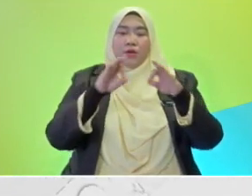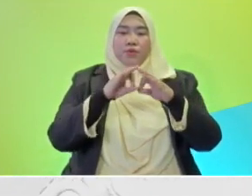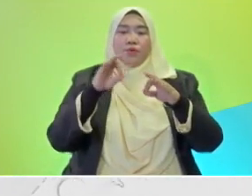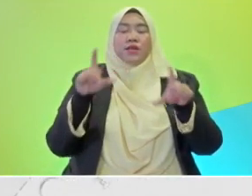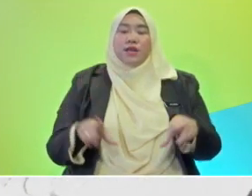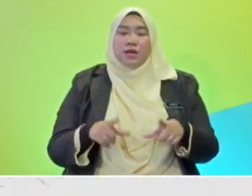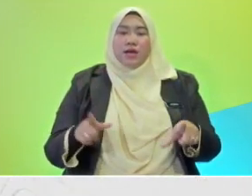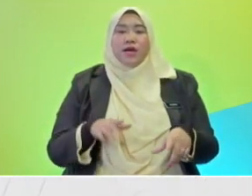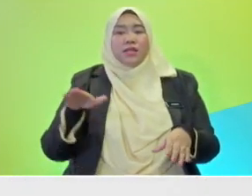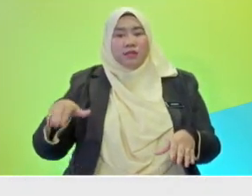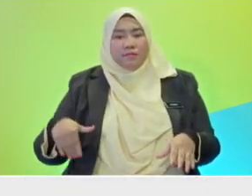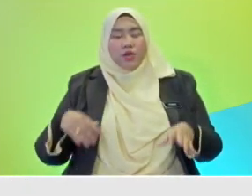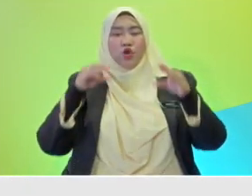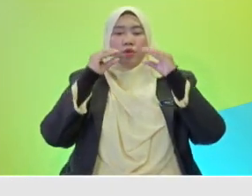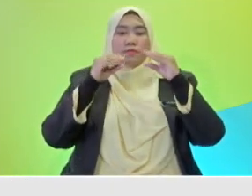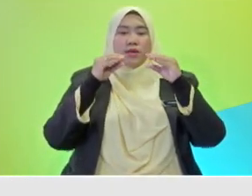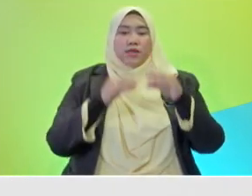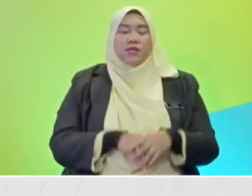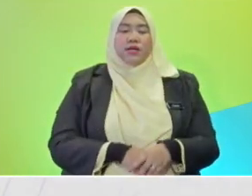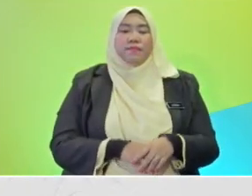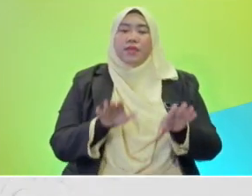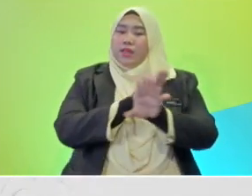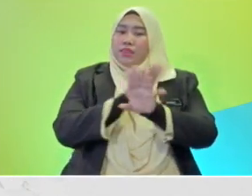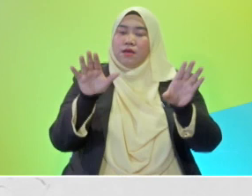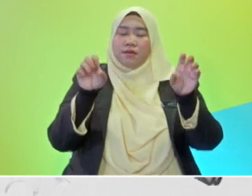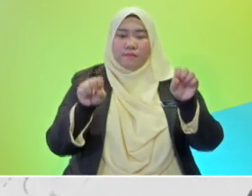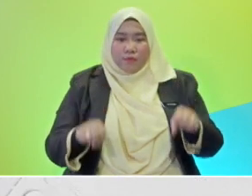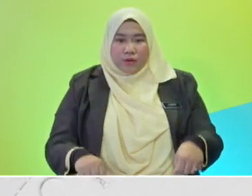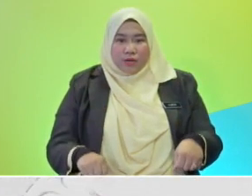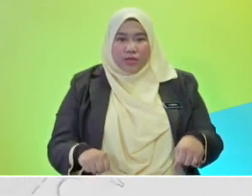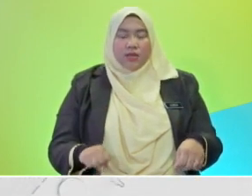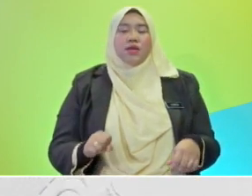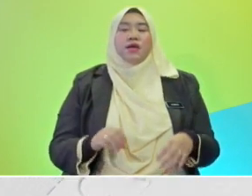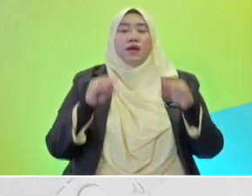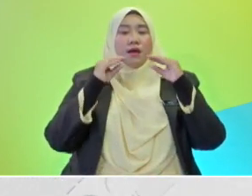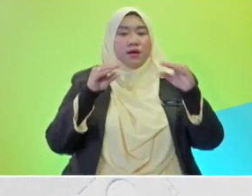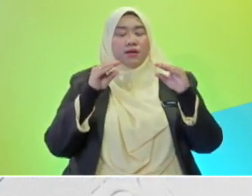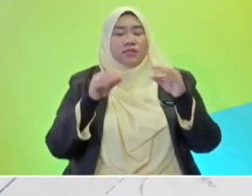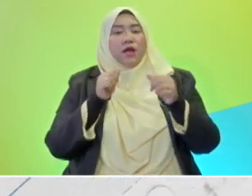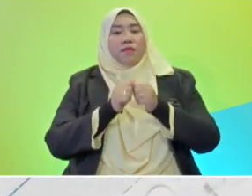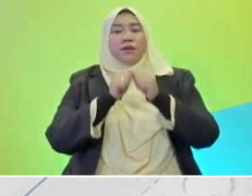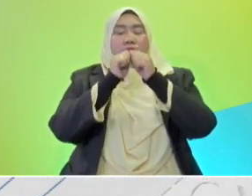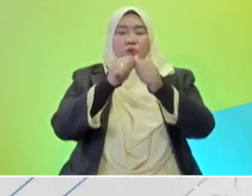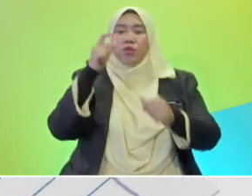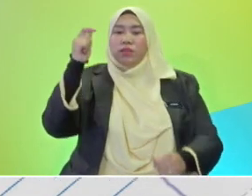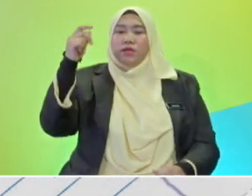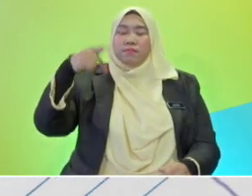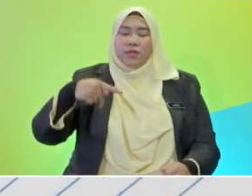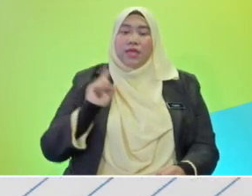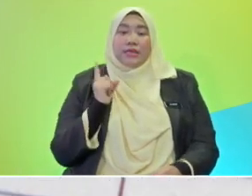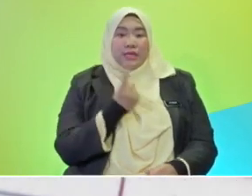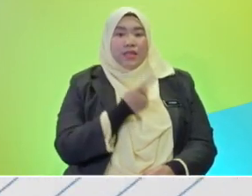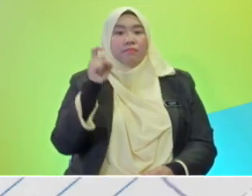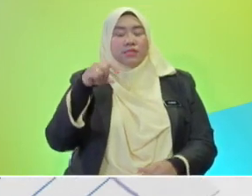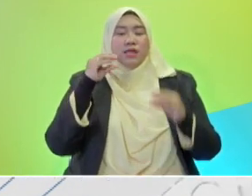apa yang tidak boleh kita lakukan Cikgu dilarang mengajar berdasarkan tahap penguasaan Cikgu kita hanya boleh mengajar berdasarkan